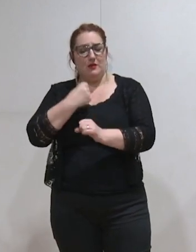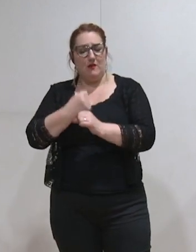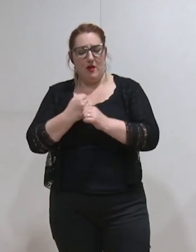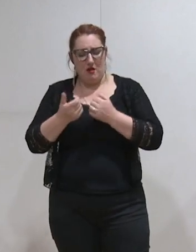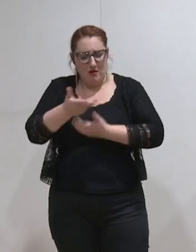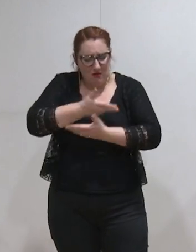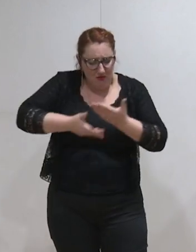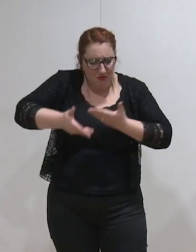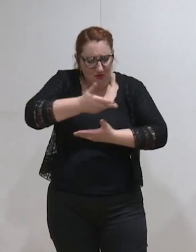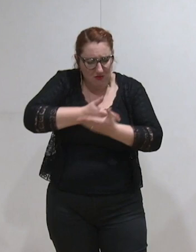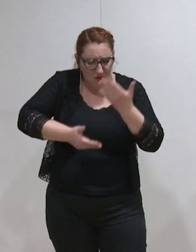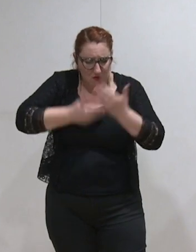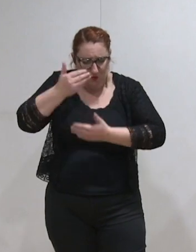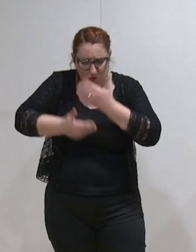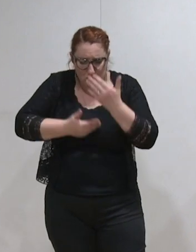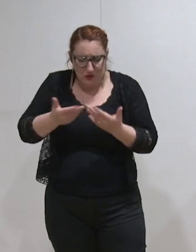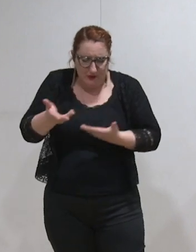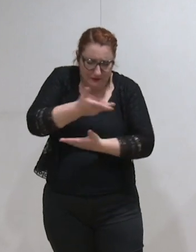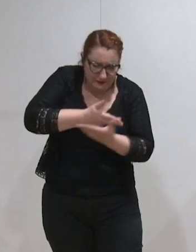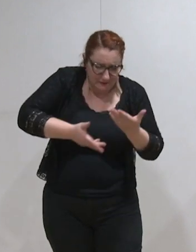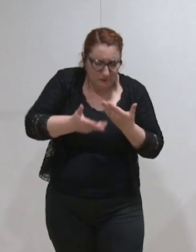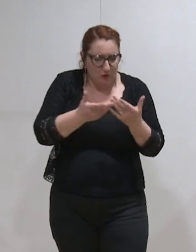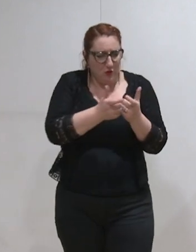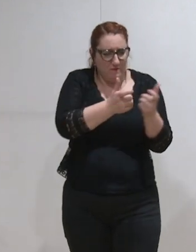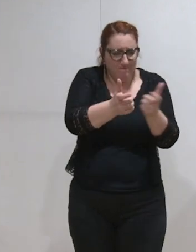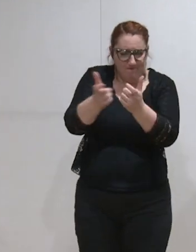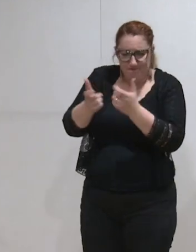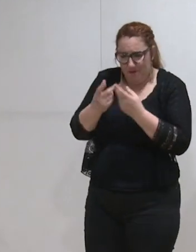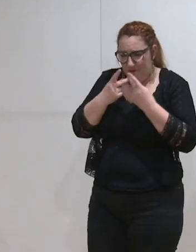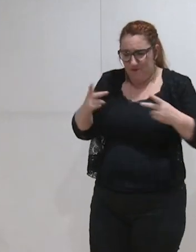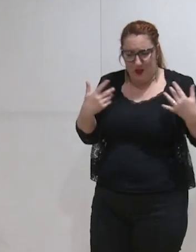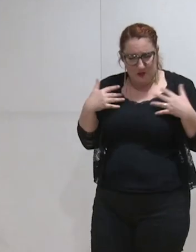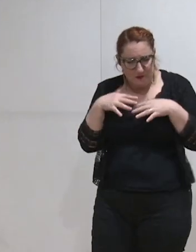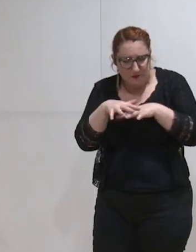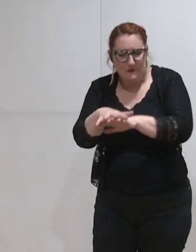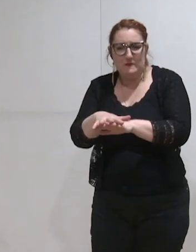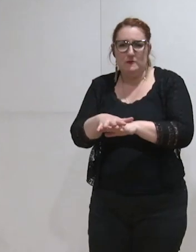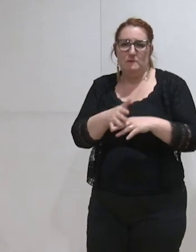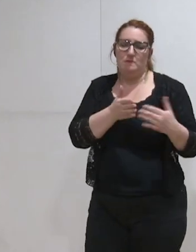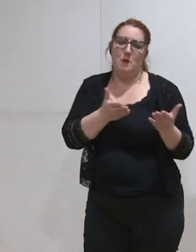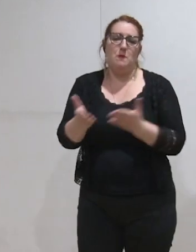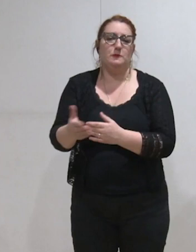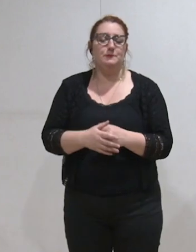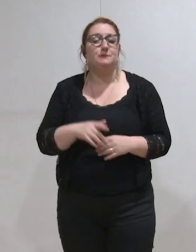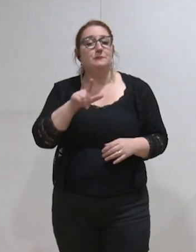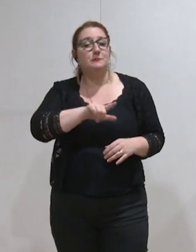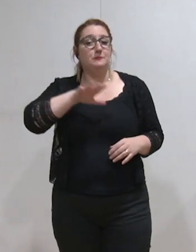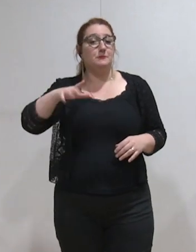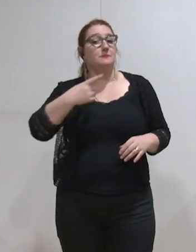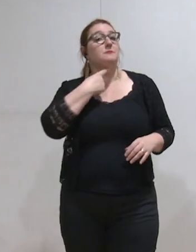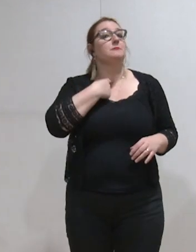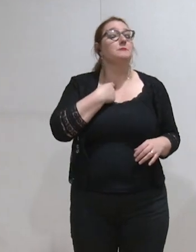la mutualisation des moyens de la ville dont nous disposons le 25 juin c'est la